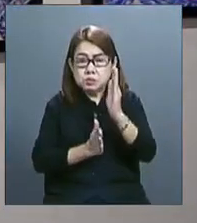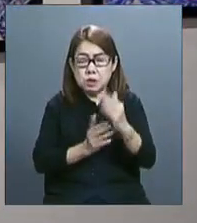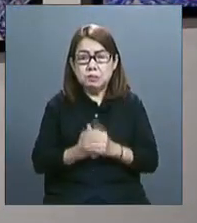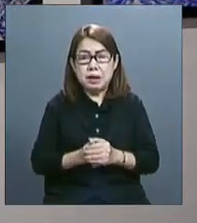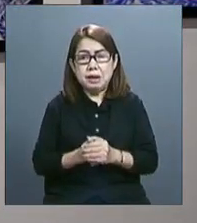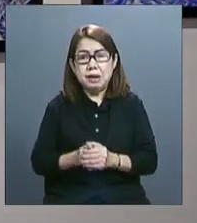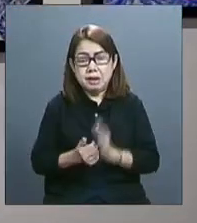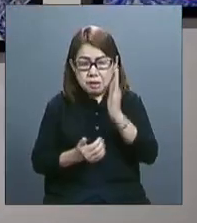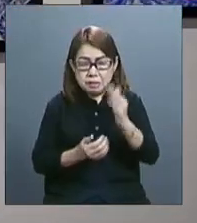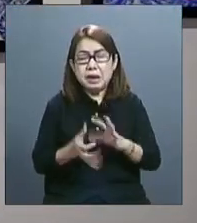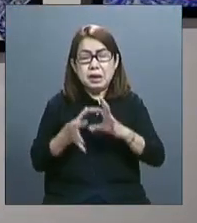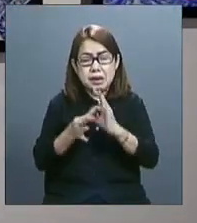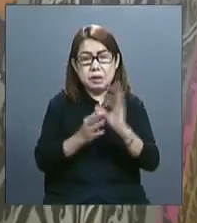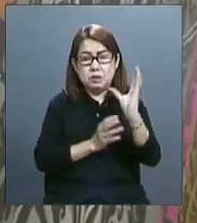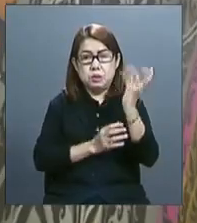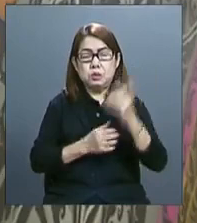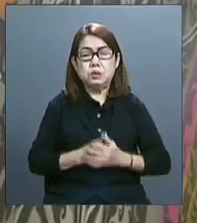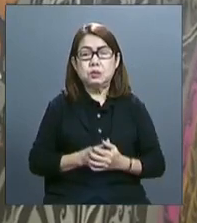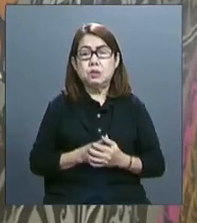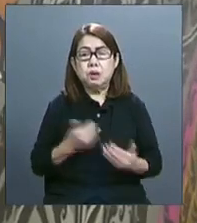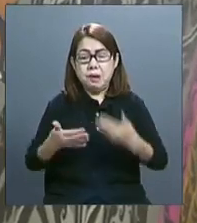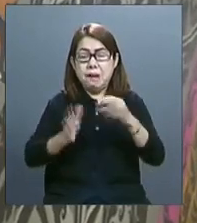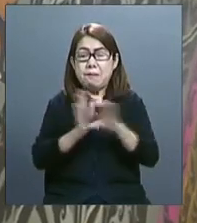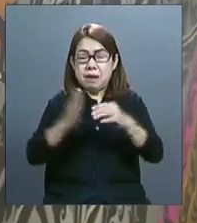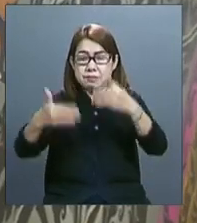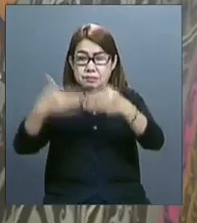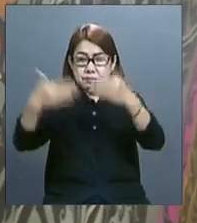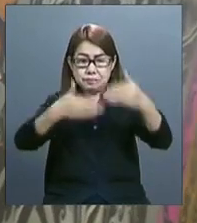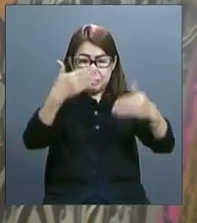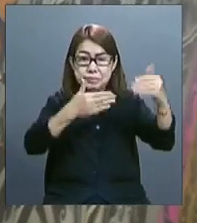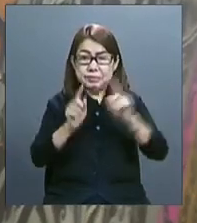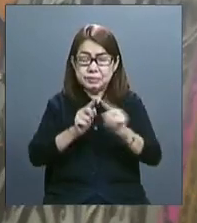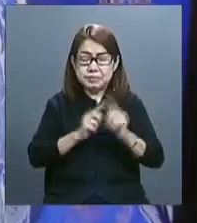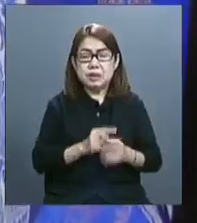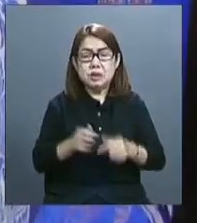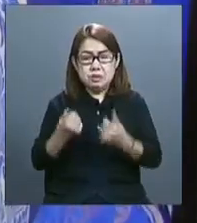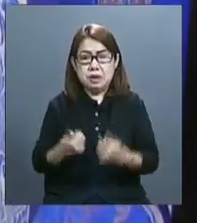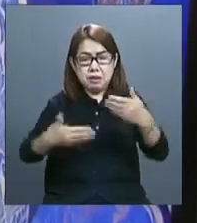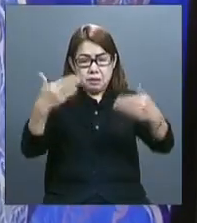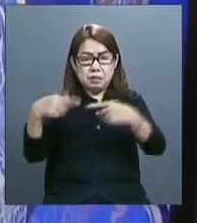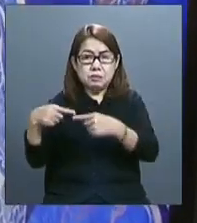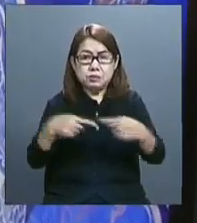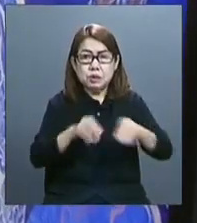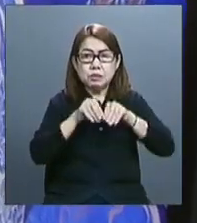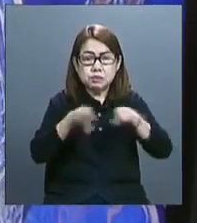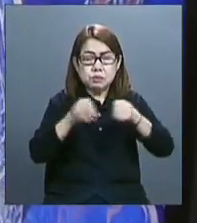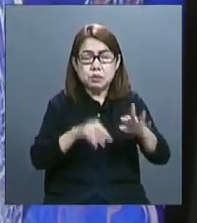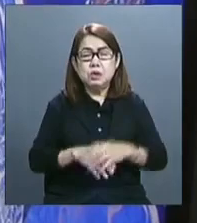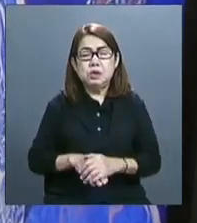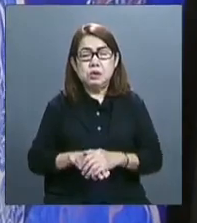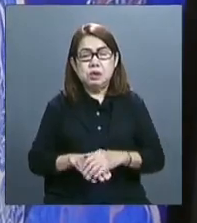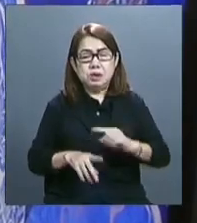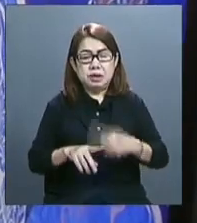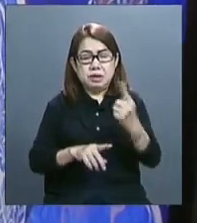ายไทยในระดับสากลนิทรรศการถอดรหัสศิลปะไทยจัดแสดงถึงวันที่5มกราคมที่ศูนย์การค้าริเ